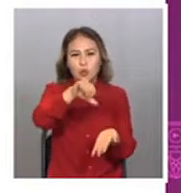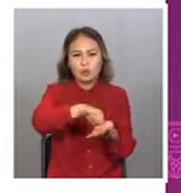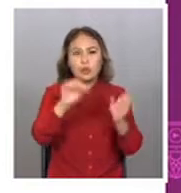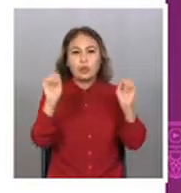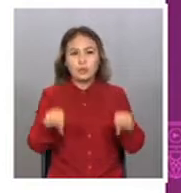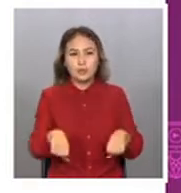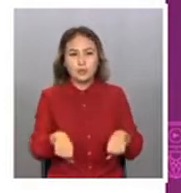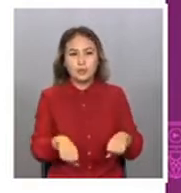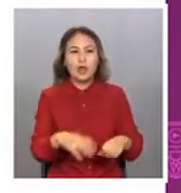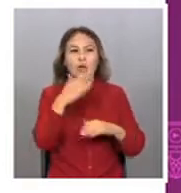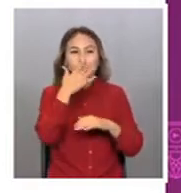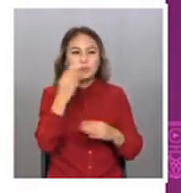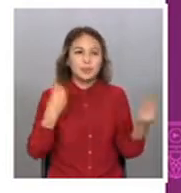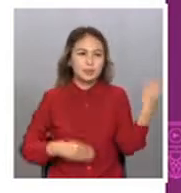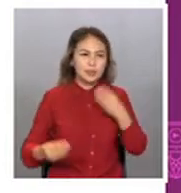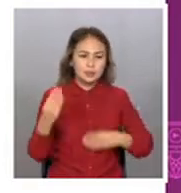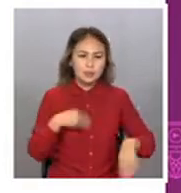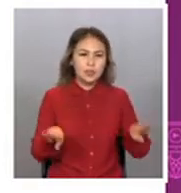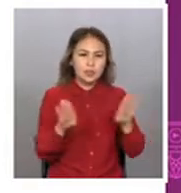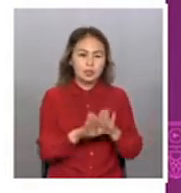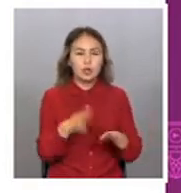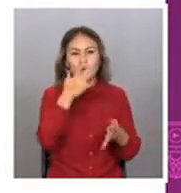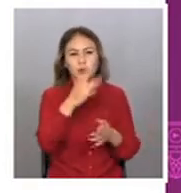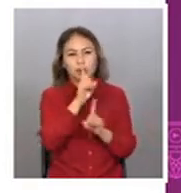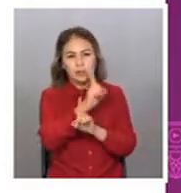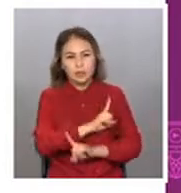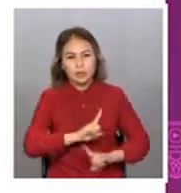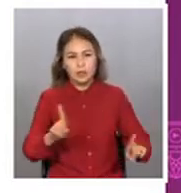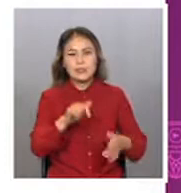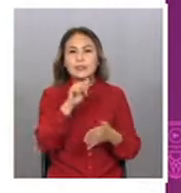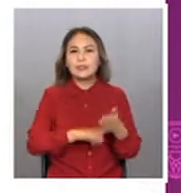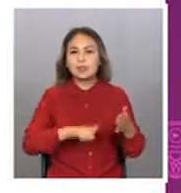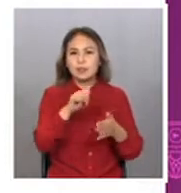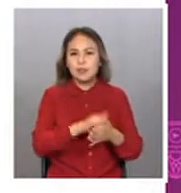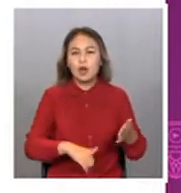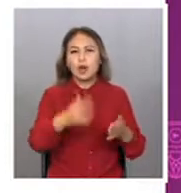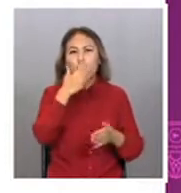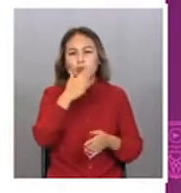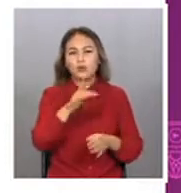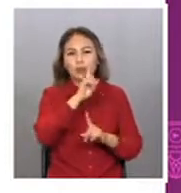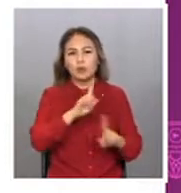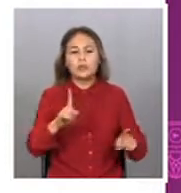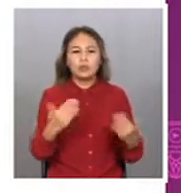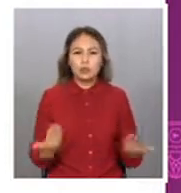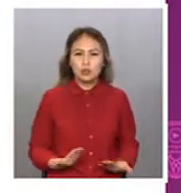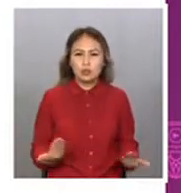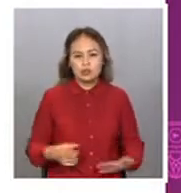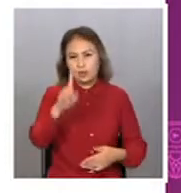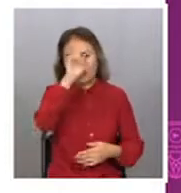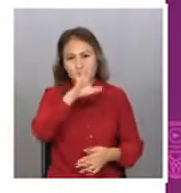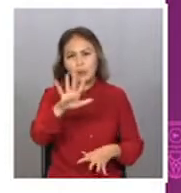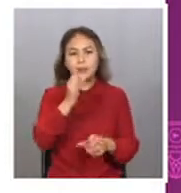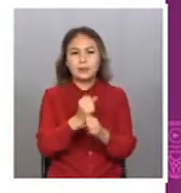аламыз. Ұлттық киімдер ұлтымыздың ерекшелігі. Себебі, ұлттық болмысымызды дүниежүзіне танымал